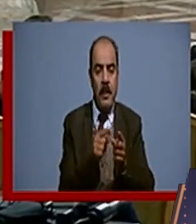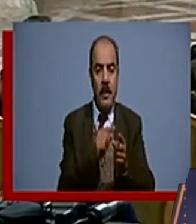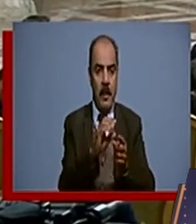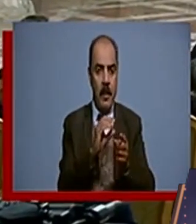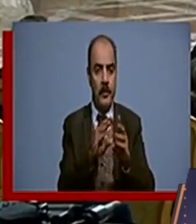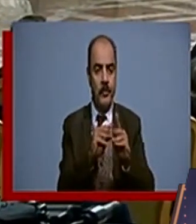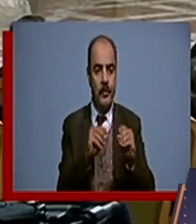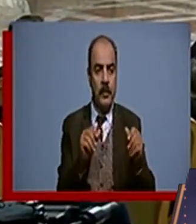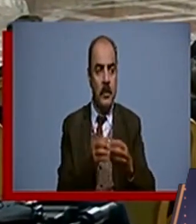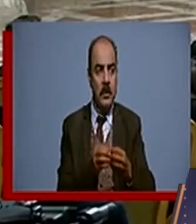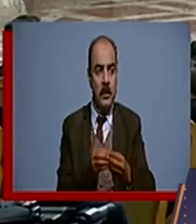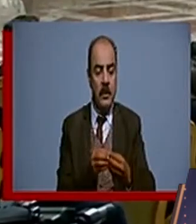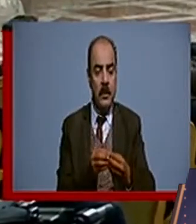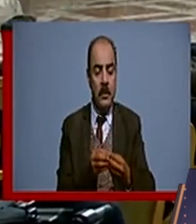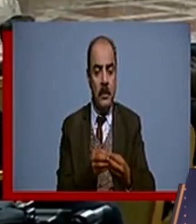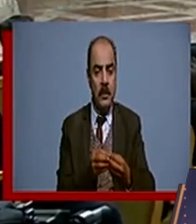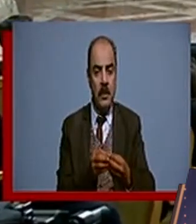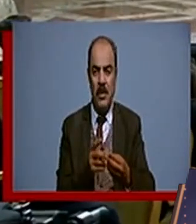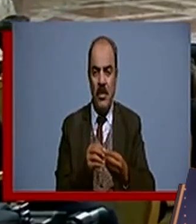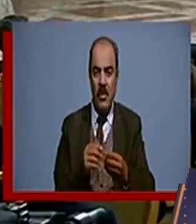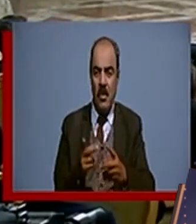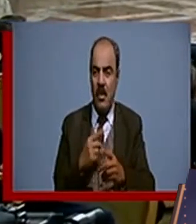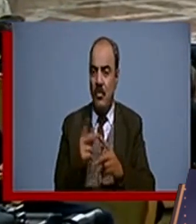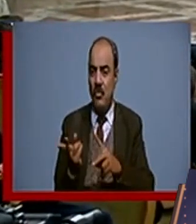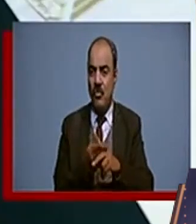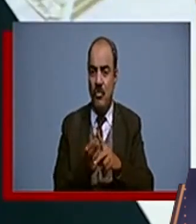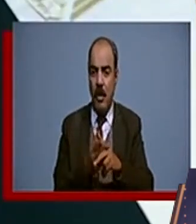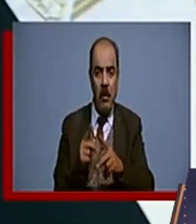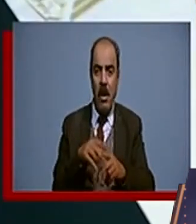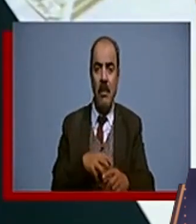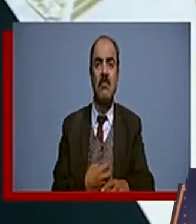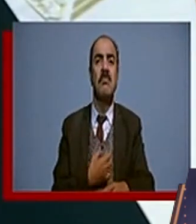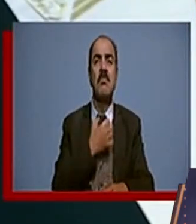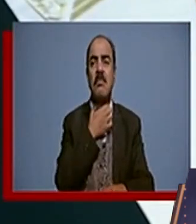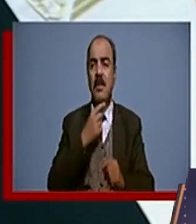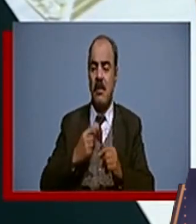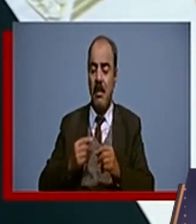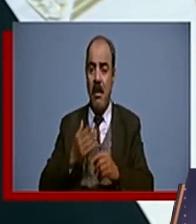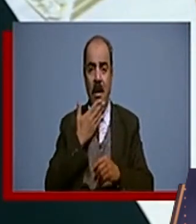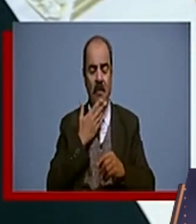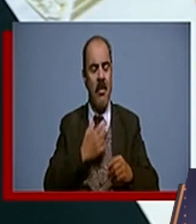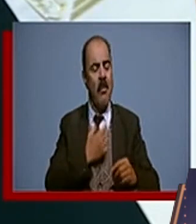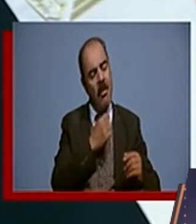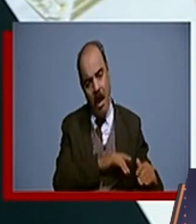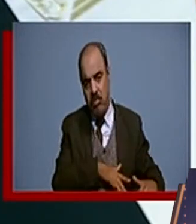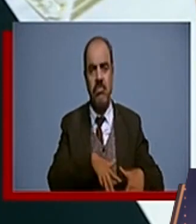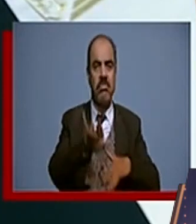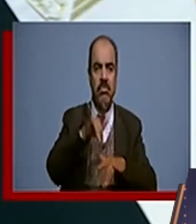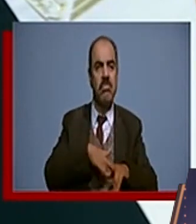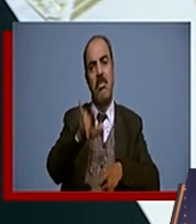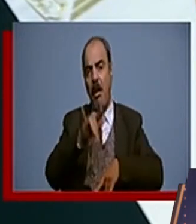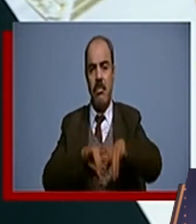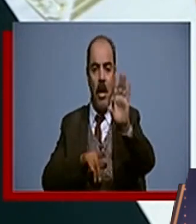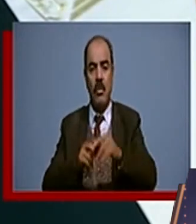تقليل تحرك ونزوح الناس أو المواطنين من إفريقيا إلى أوروبا أملا في مستقبل